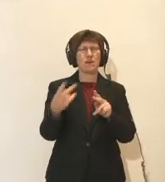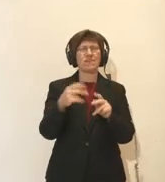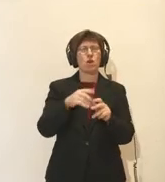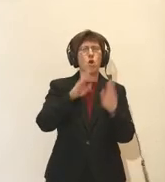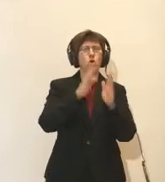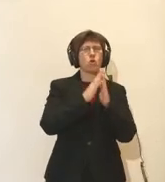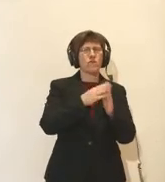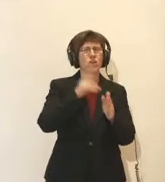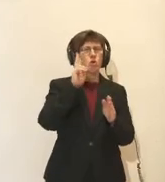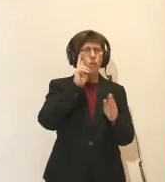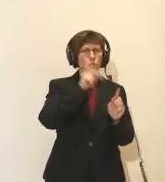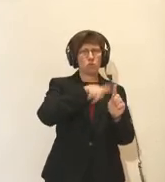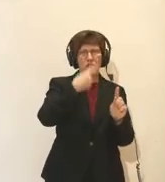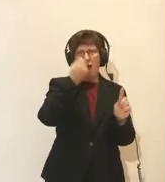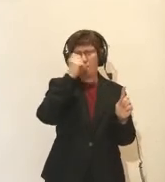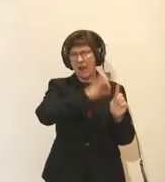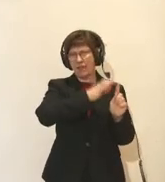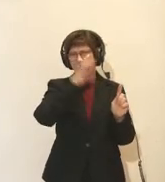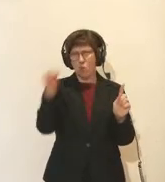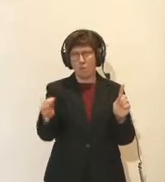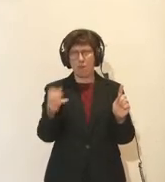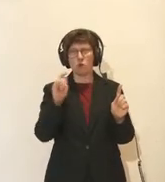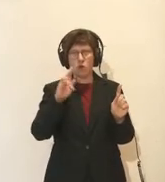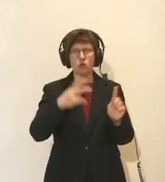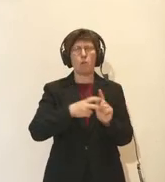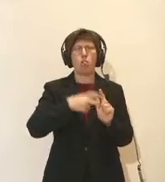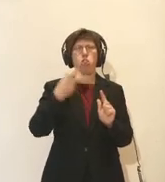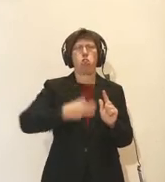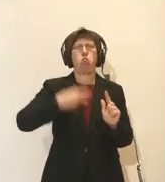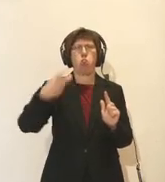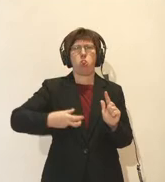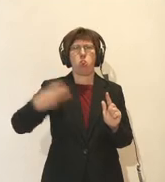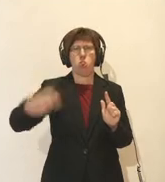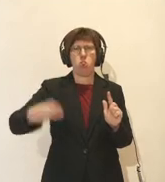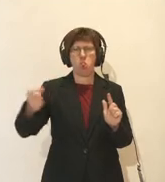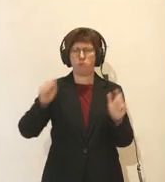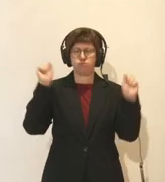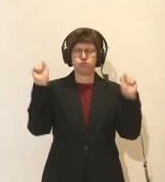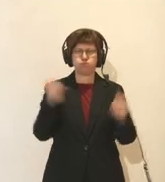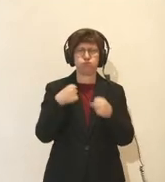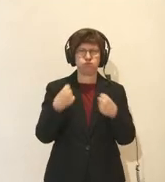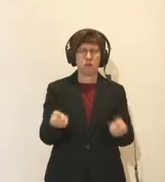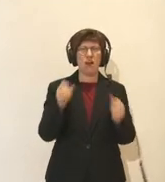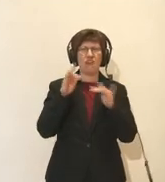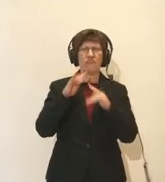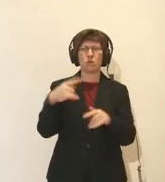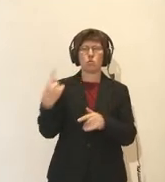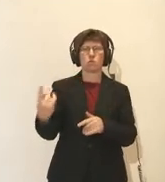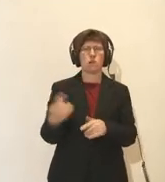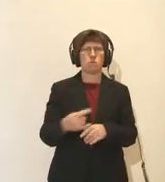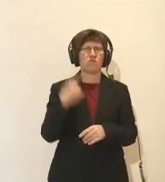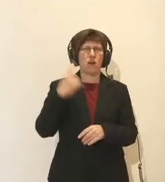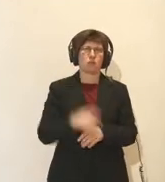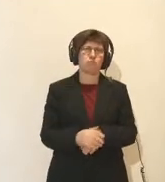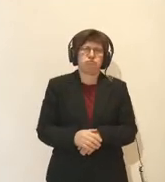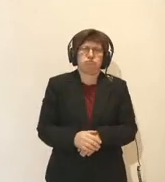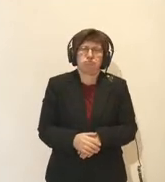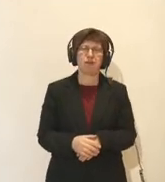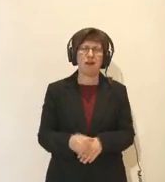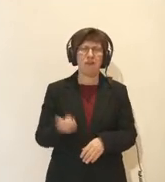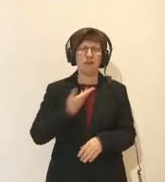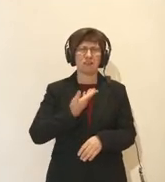berlin das heißt es wird wahrscheinlich noch mal was dauern und das hat natürlich eine wirkung auf ihn weil er weiß er kann das machen ohne